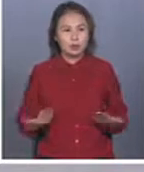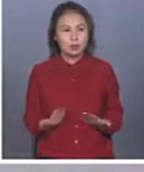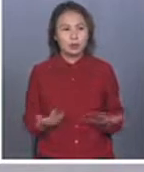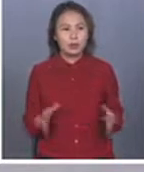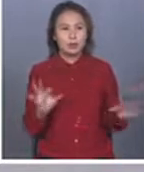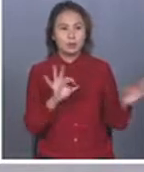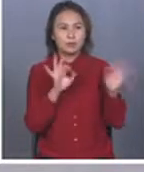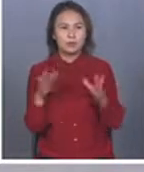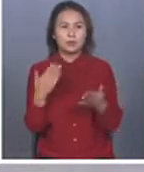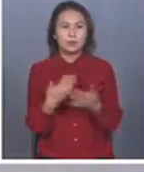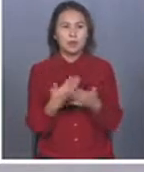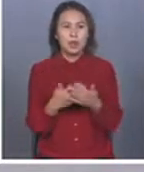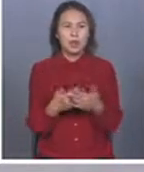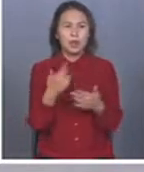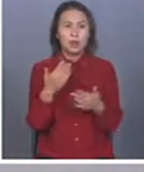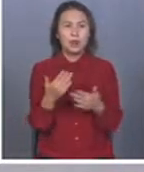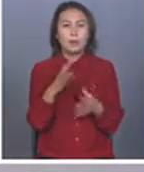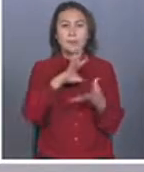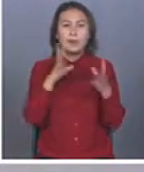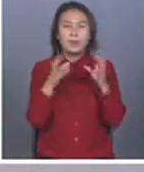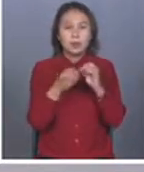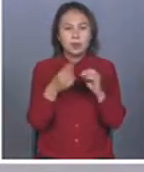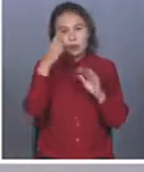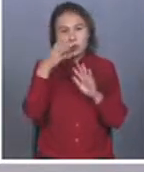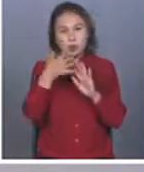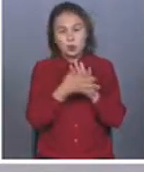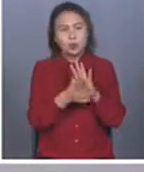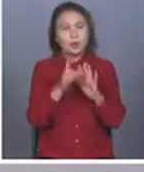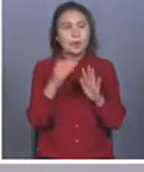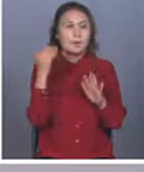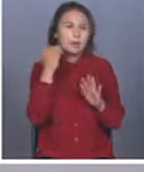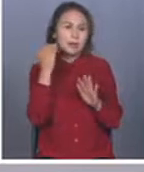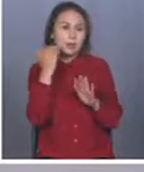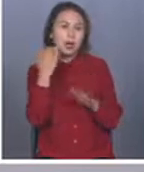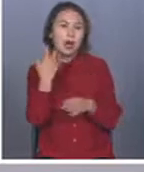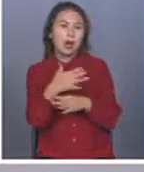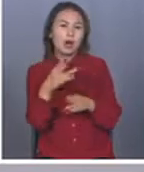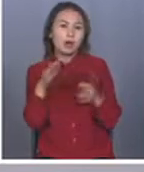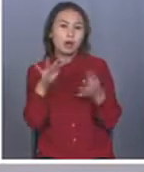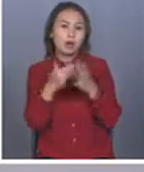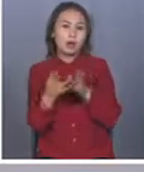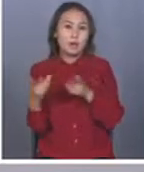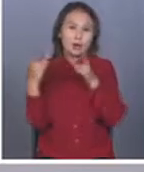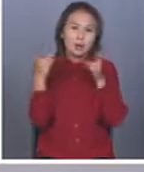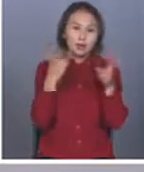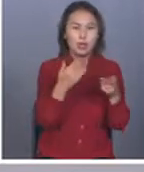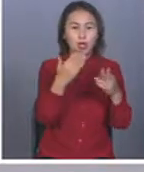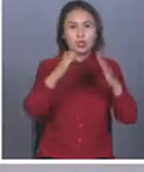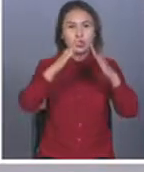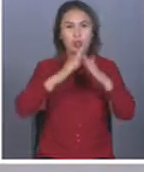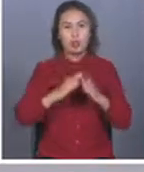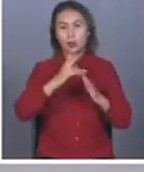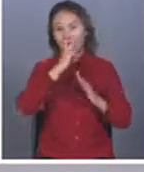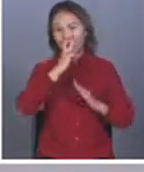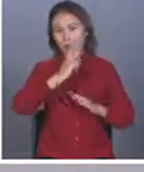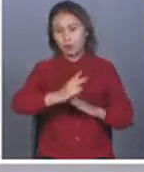мысал. Периметр деген ұғымды түсіну үшін көз алдымызға елестетейік. Ауылға бардық, сонда бір жер үйді көреміз. Сол